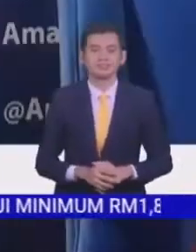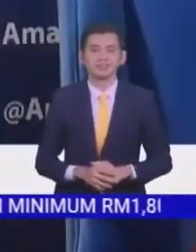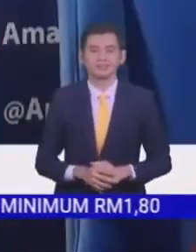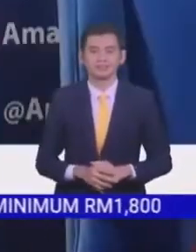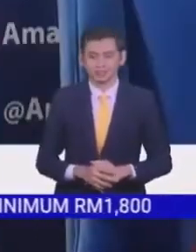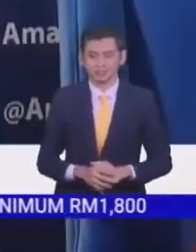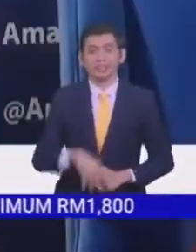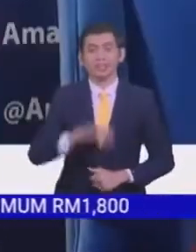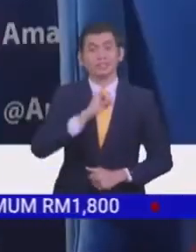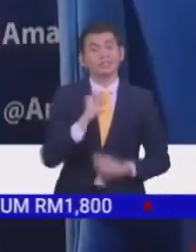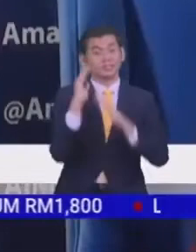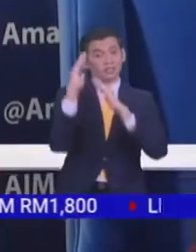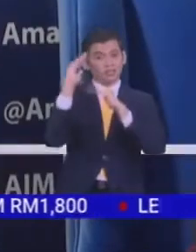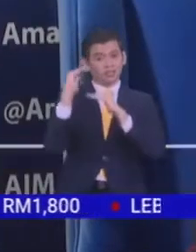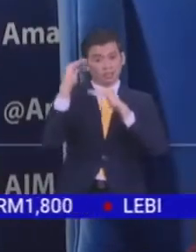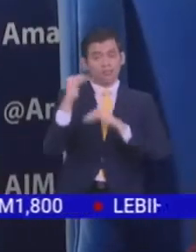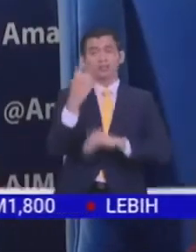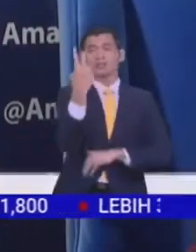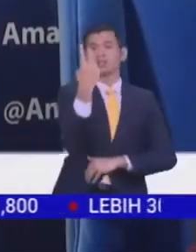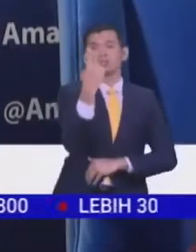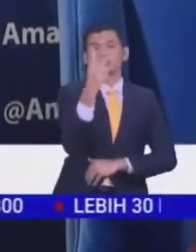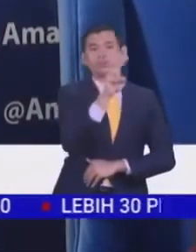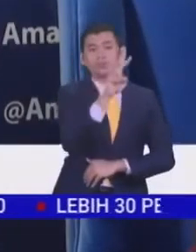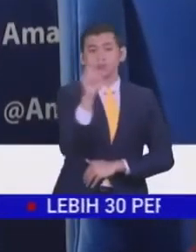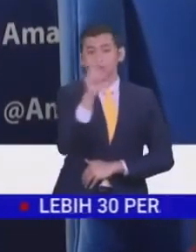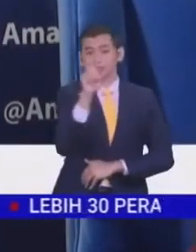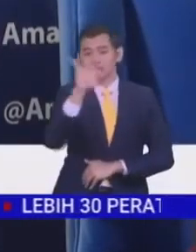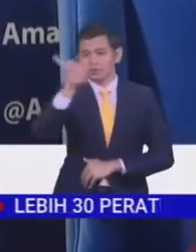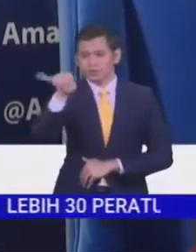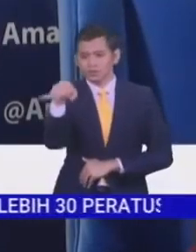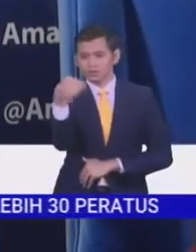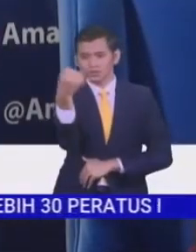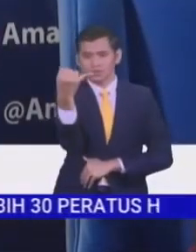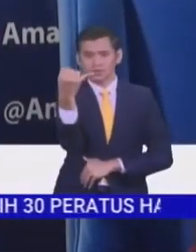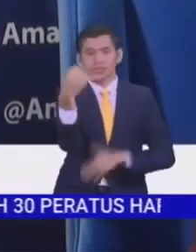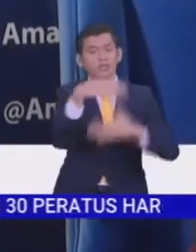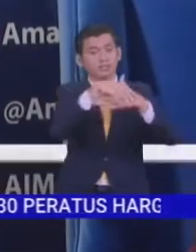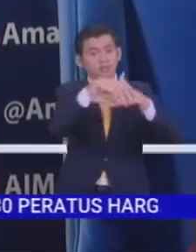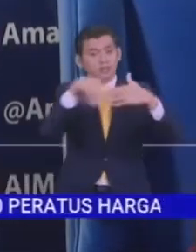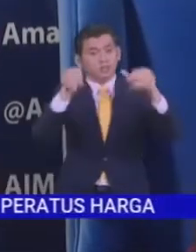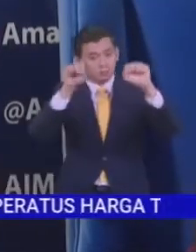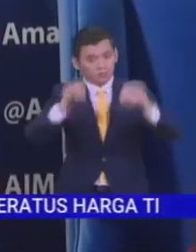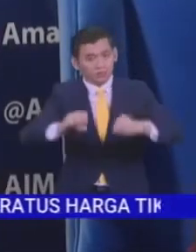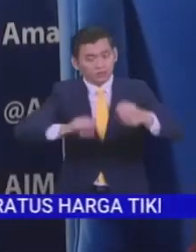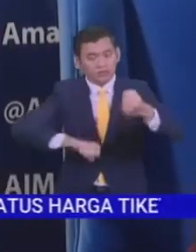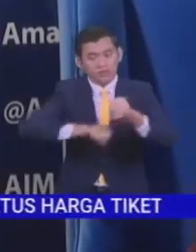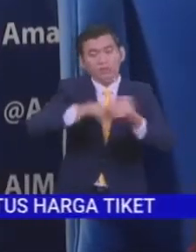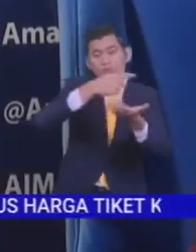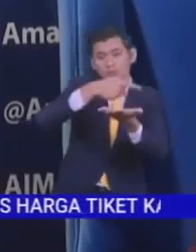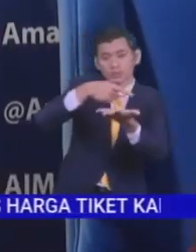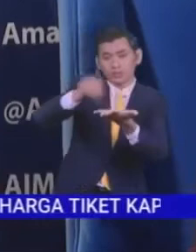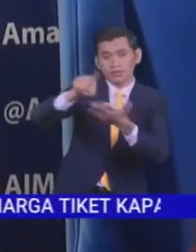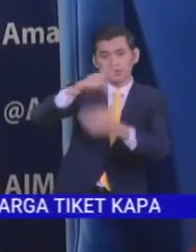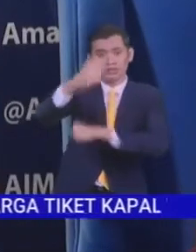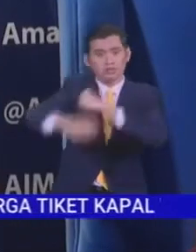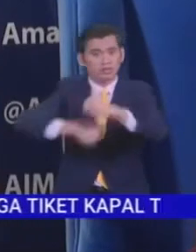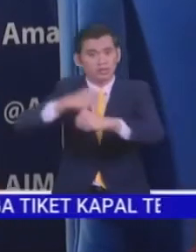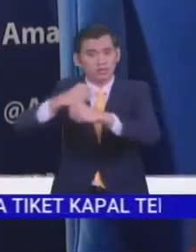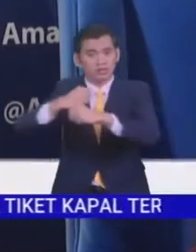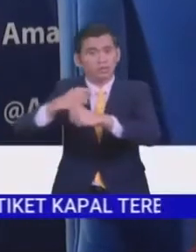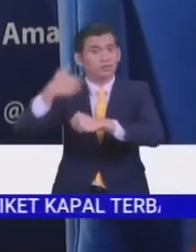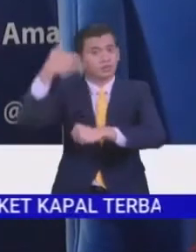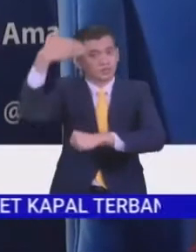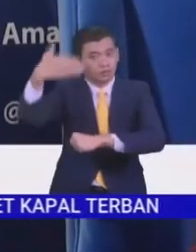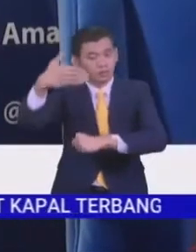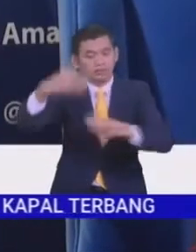Hai sesuai harap 27 tahun dimana akan dapat dibayar bersih oleh monitor depannya untuk